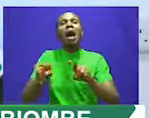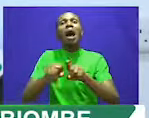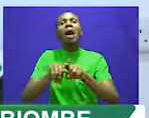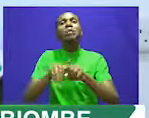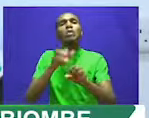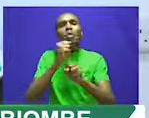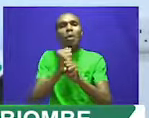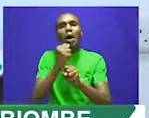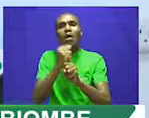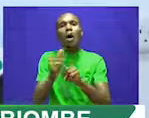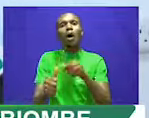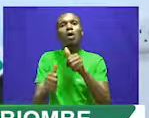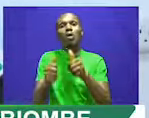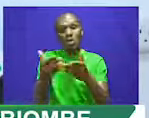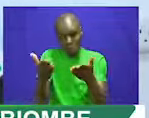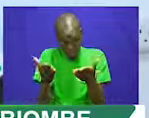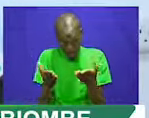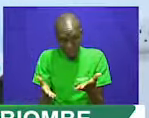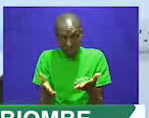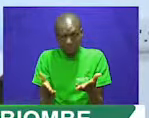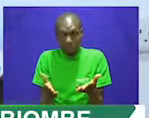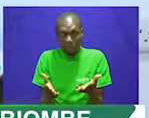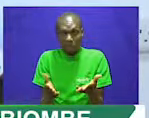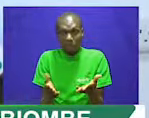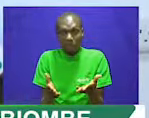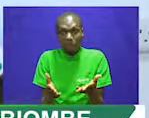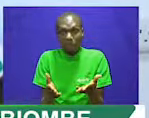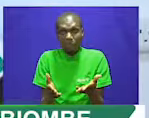mme twa basamo kaito na Ji